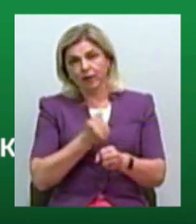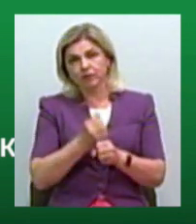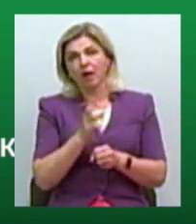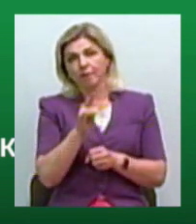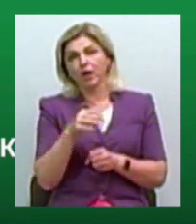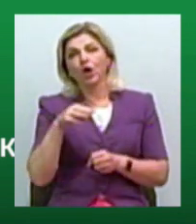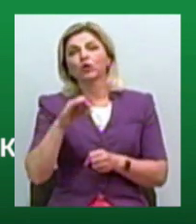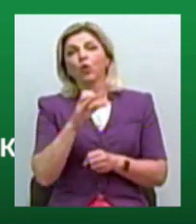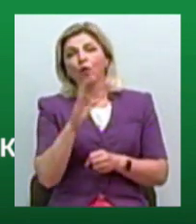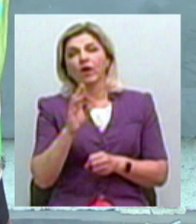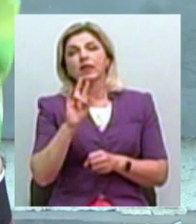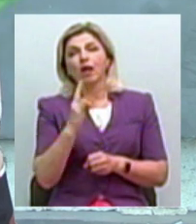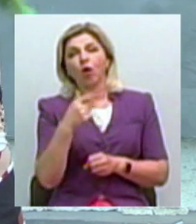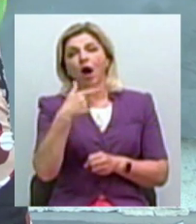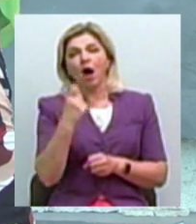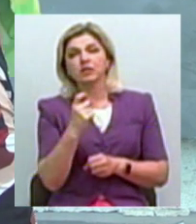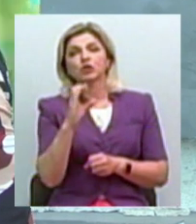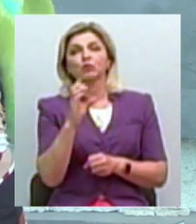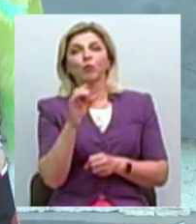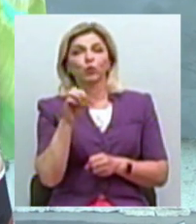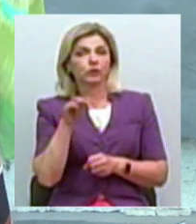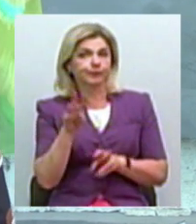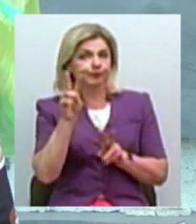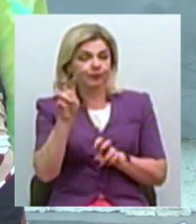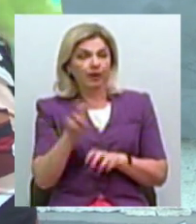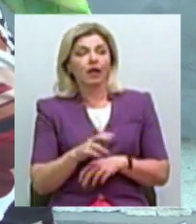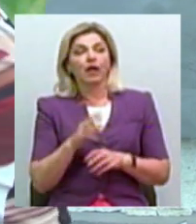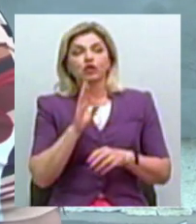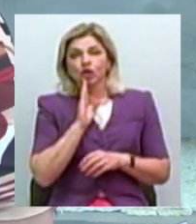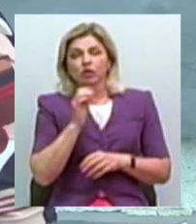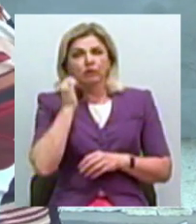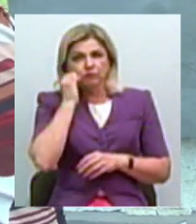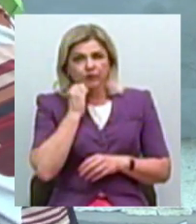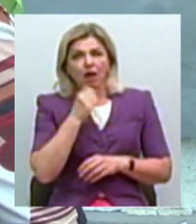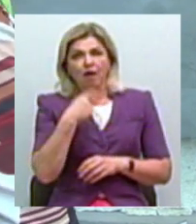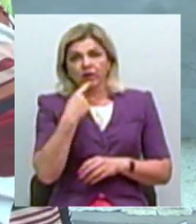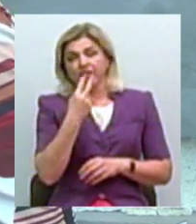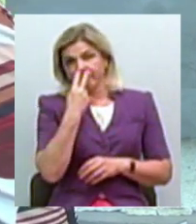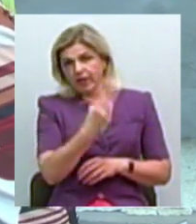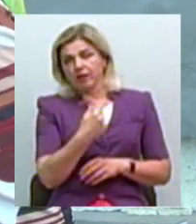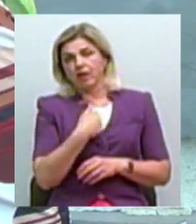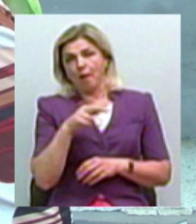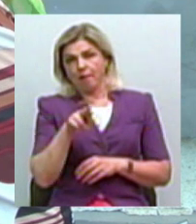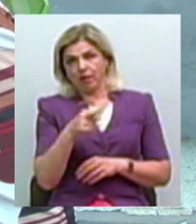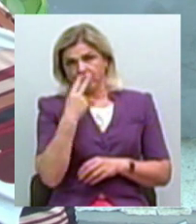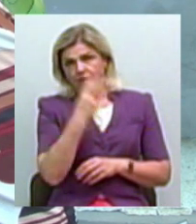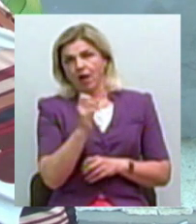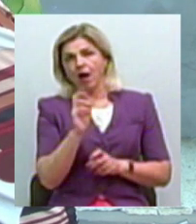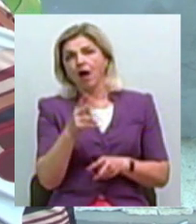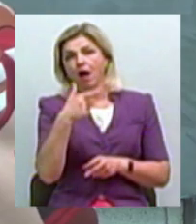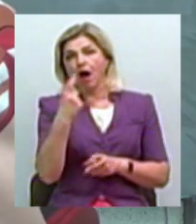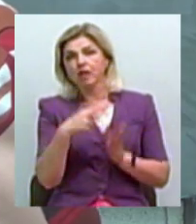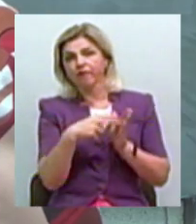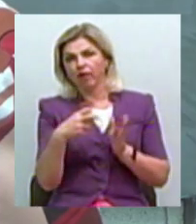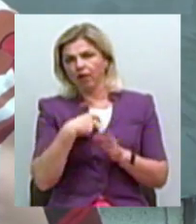ТОВ «Миколаївгазбуд». 76-річна Валентина Небелиця бачила, як в п'ятницю перекривають газ. Каже, на той момент не розуміла, що